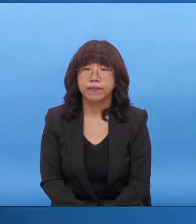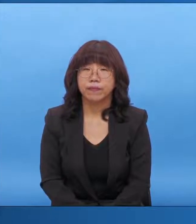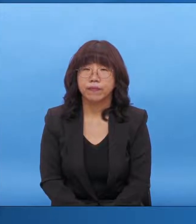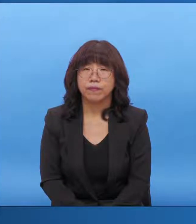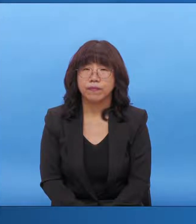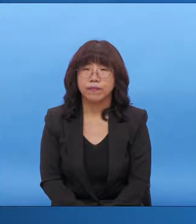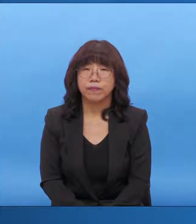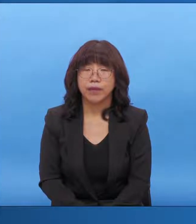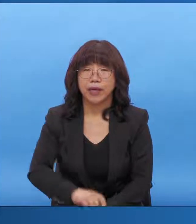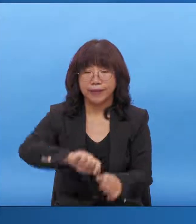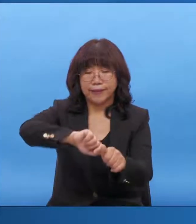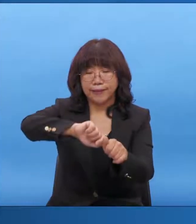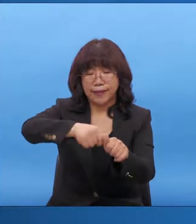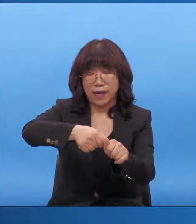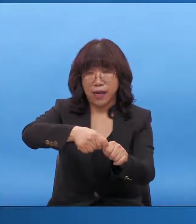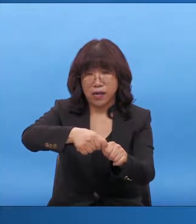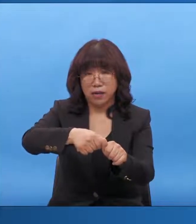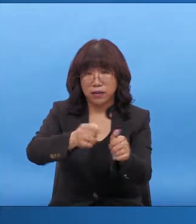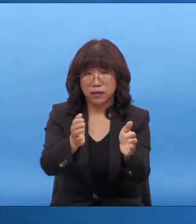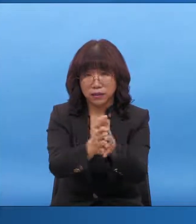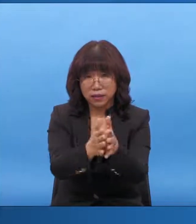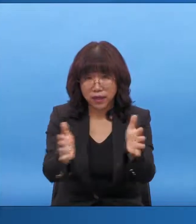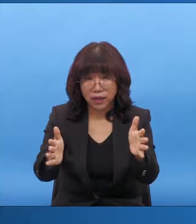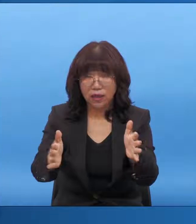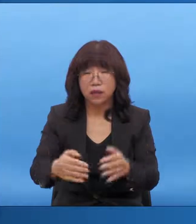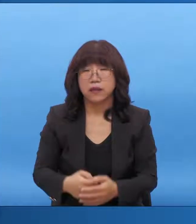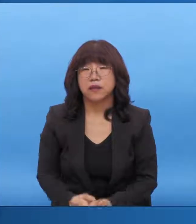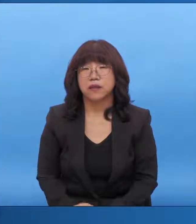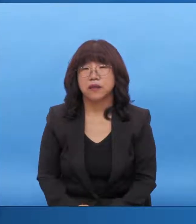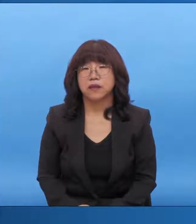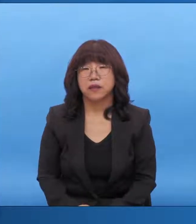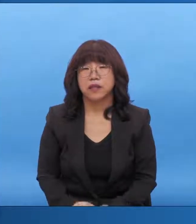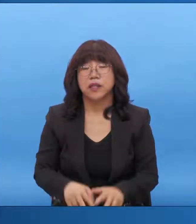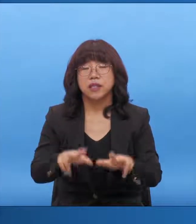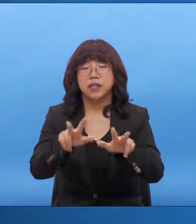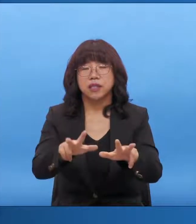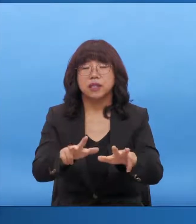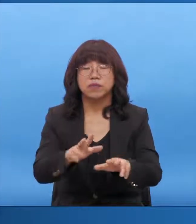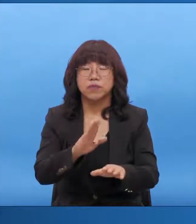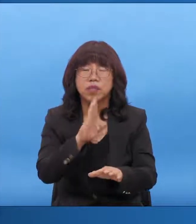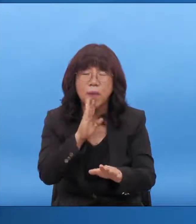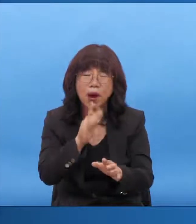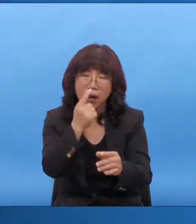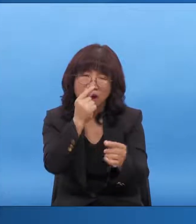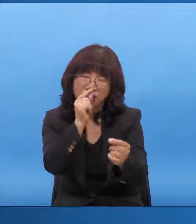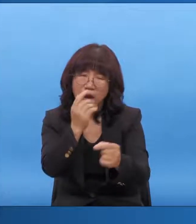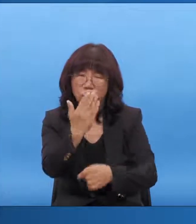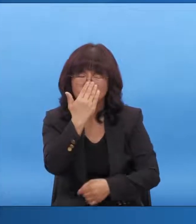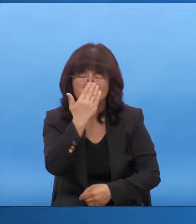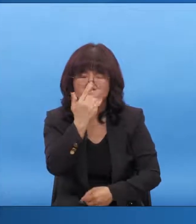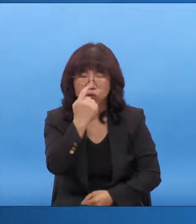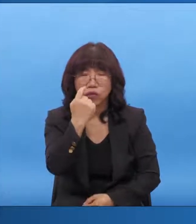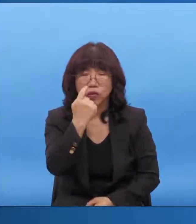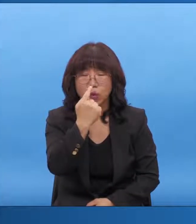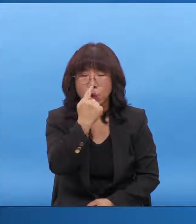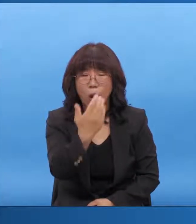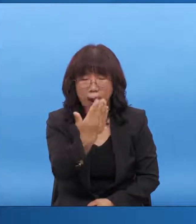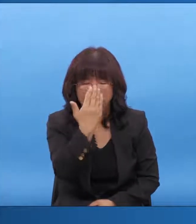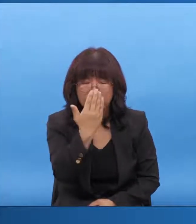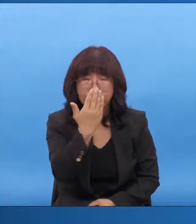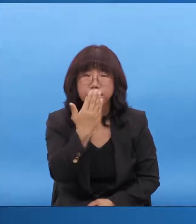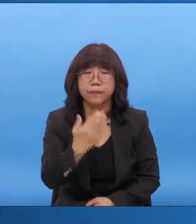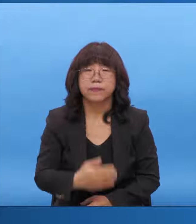재앙이 시작되는데 이 재앙이 이제 임박해졌다 이 Now, 말이에요. disasters have started, but these are the impending disasters that will take